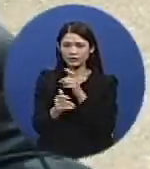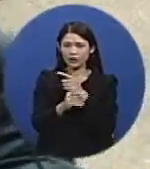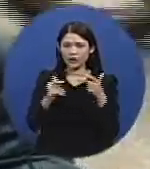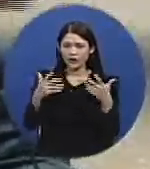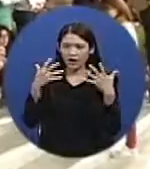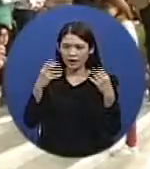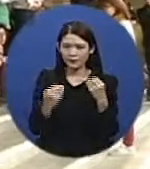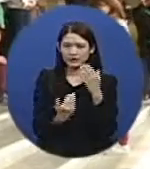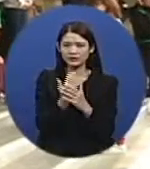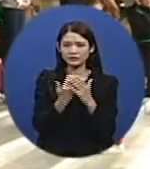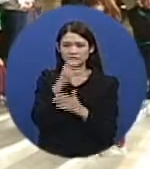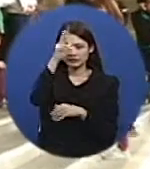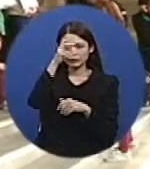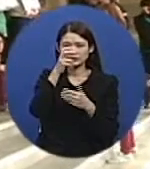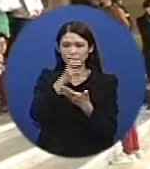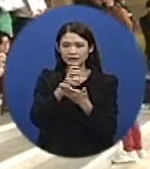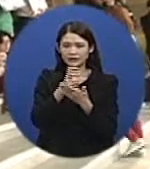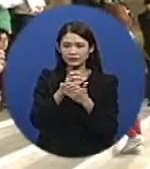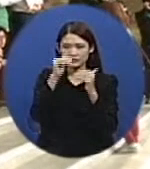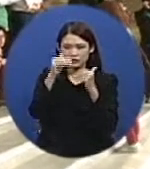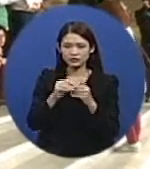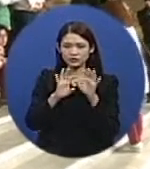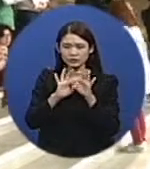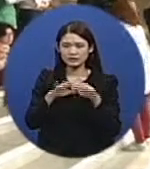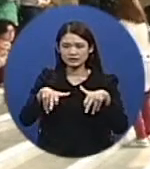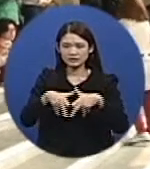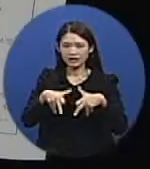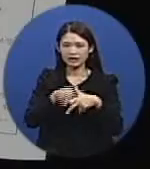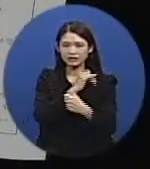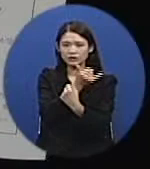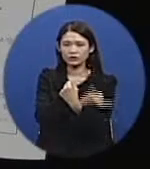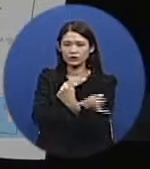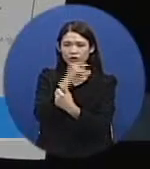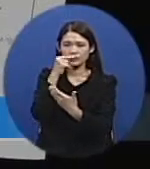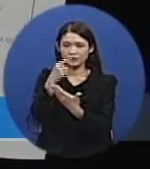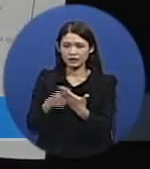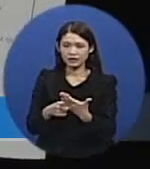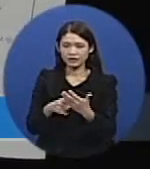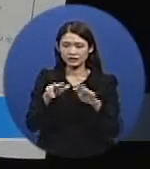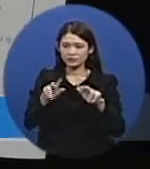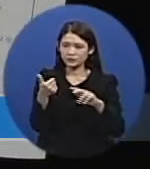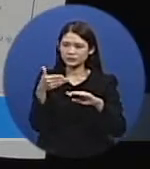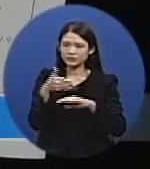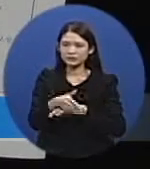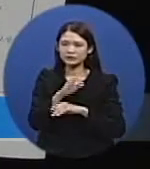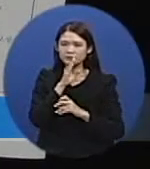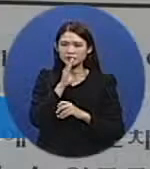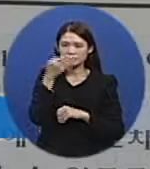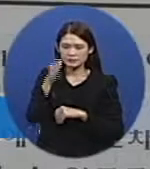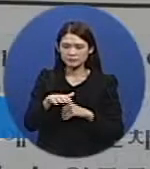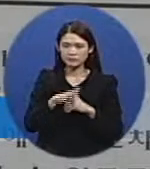비일비재하게 일어나는 형사사법 절차에서의 장애인 인권 침해. 다소 늦은 감이 있지만 검찰이